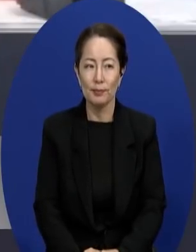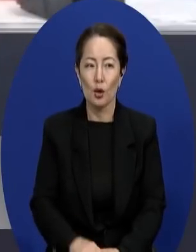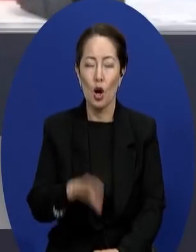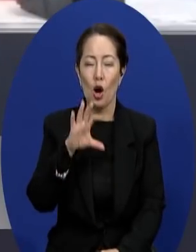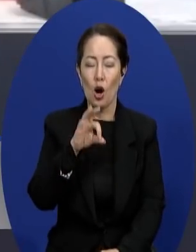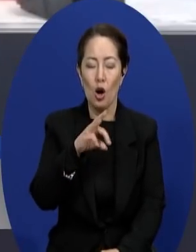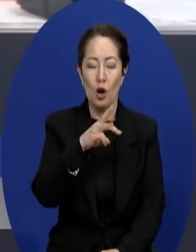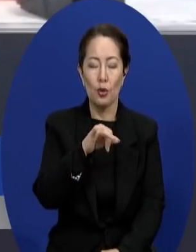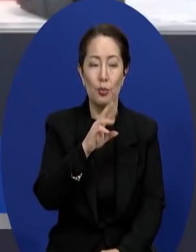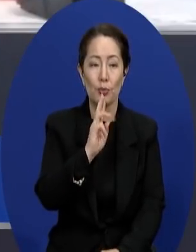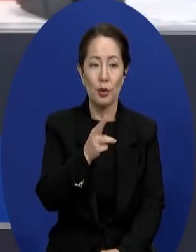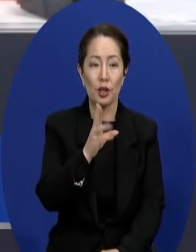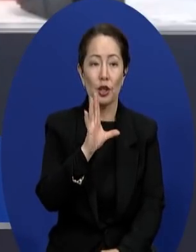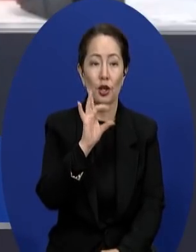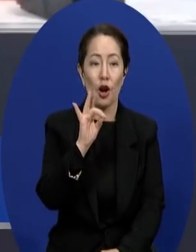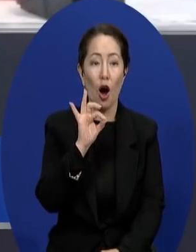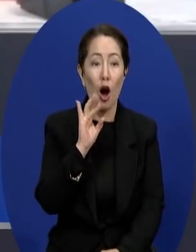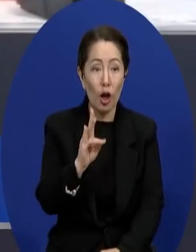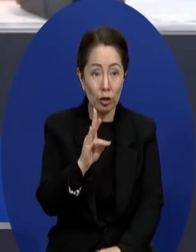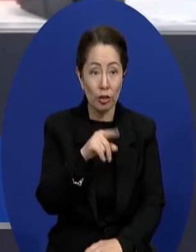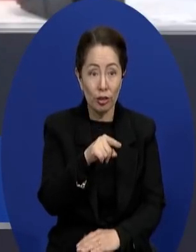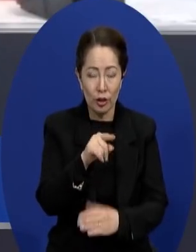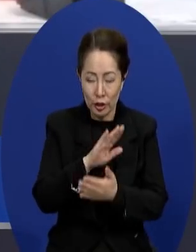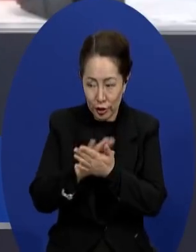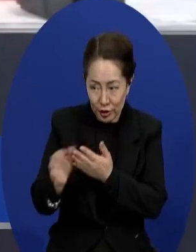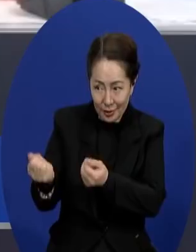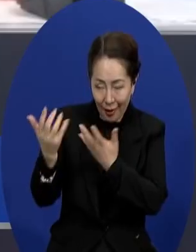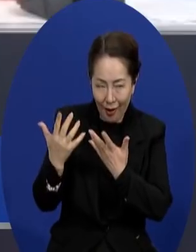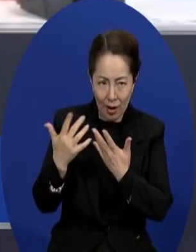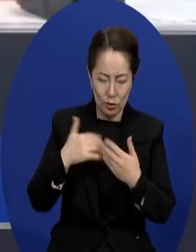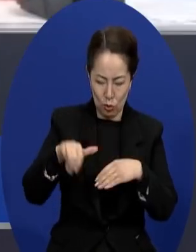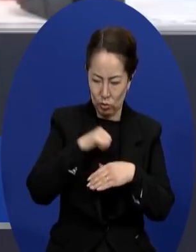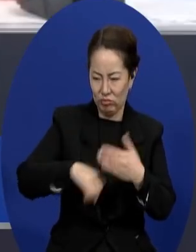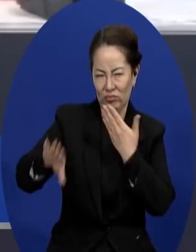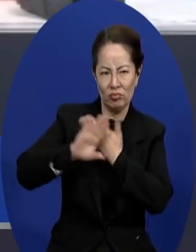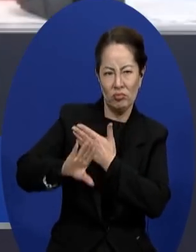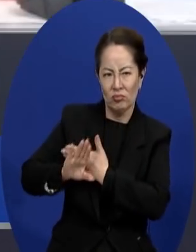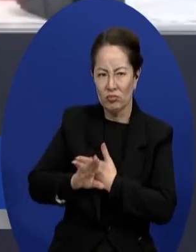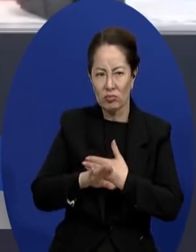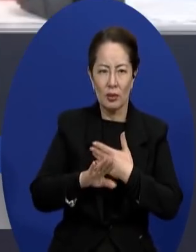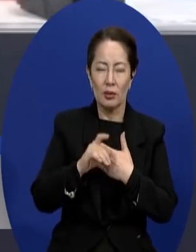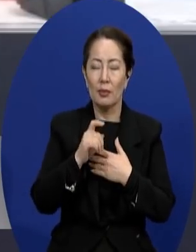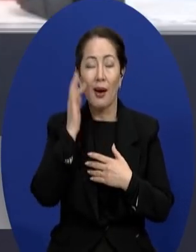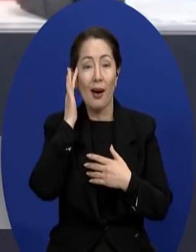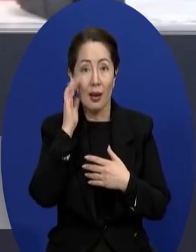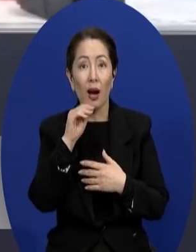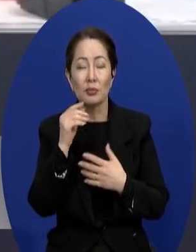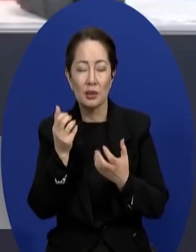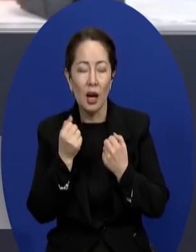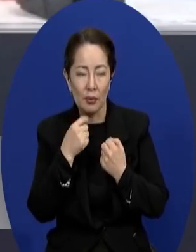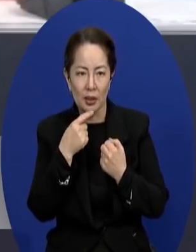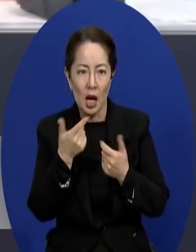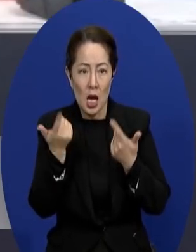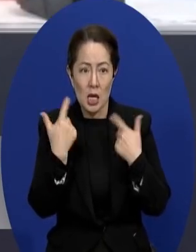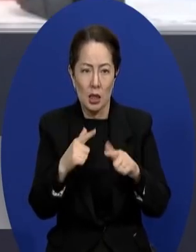Омикроны тохиолдол дөнгөж бүртгэгдэж байгаа улс орнуудын эрх баригчид тархалтаа сэргийлэх өртөл арга хэмжээ авахыг уриалж байгаа. Тухайлбал